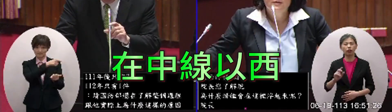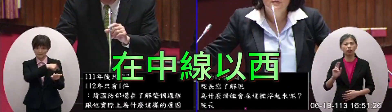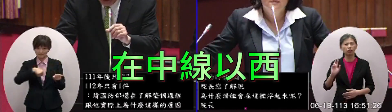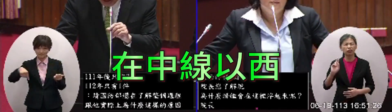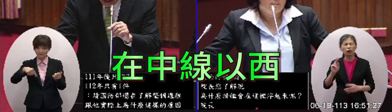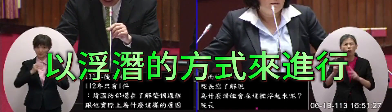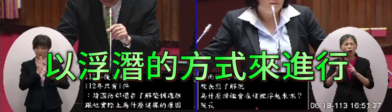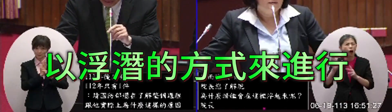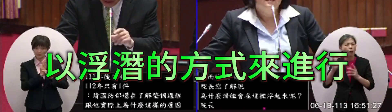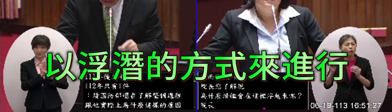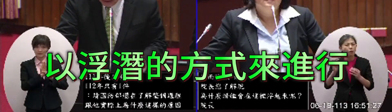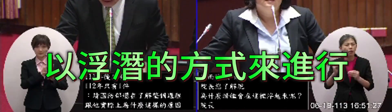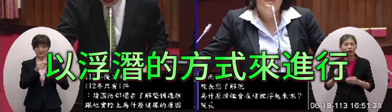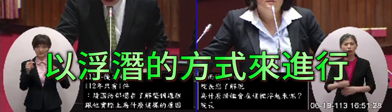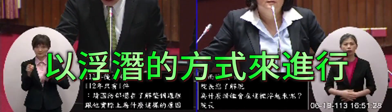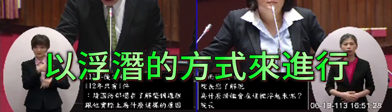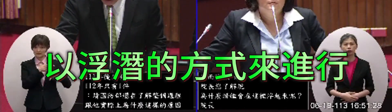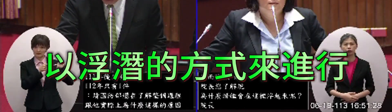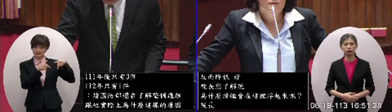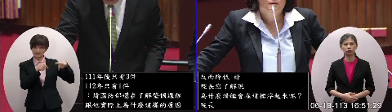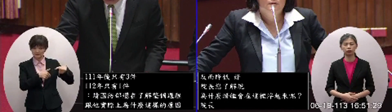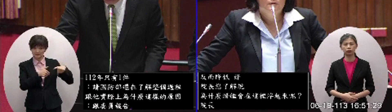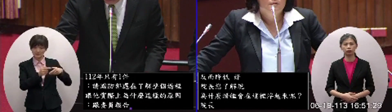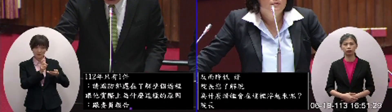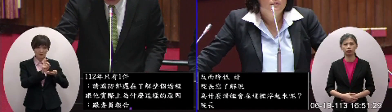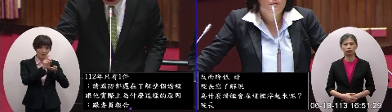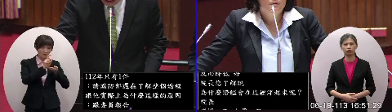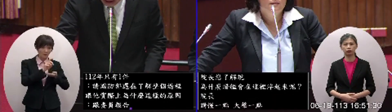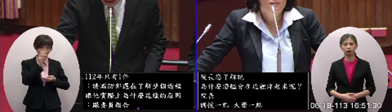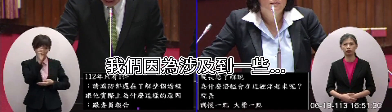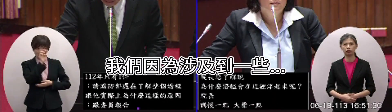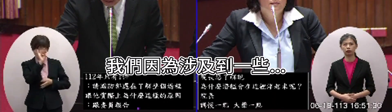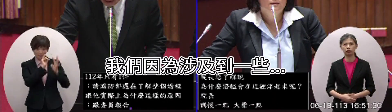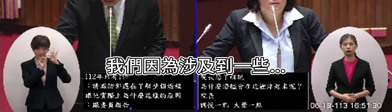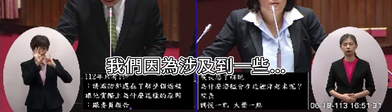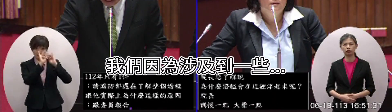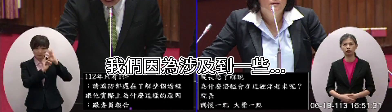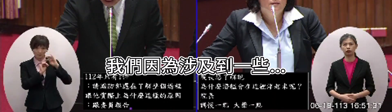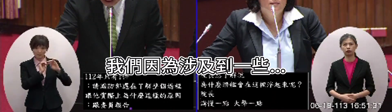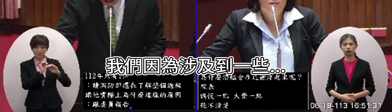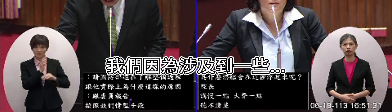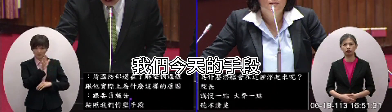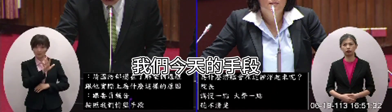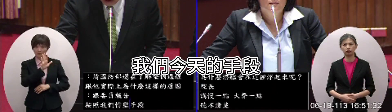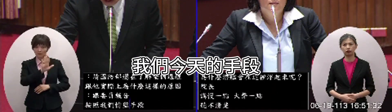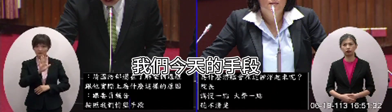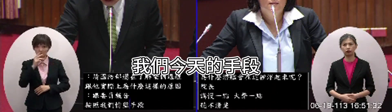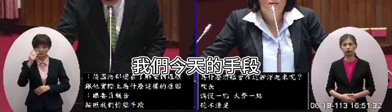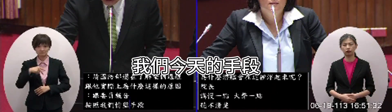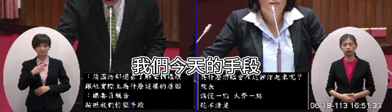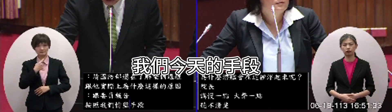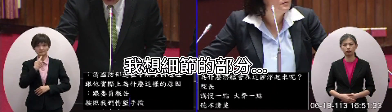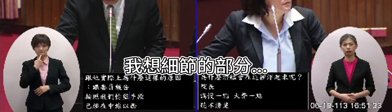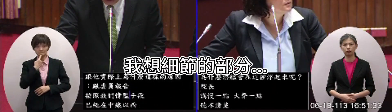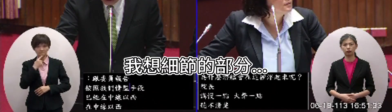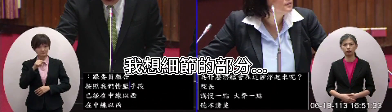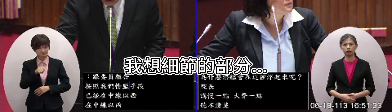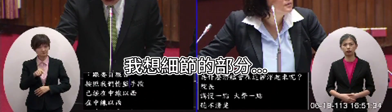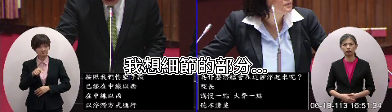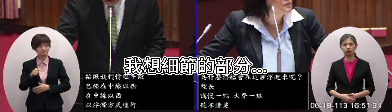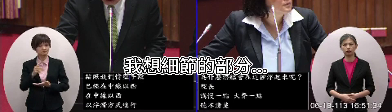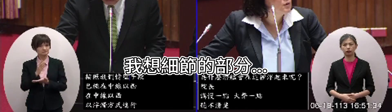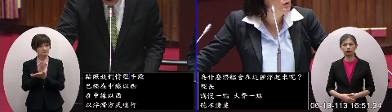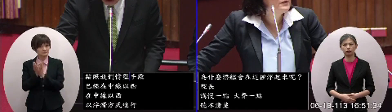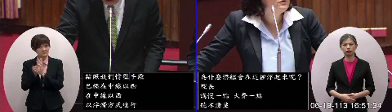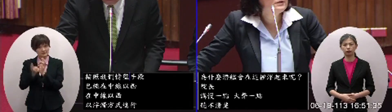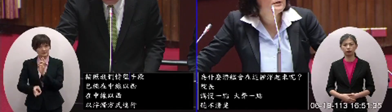在中线以西以浮潜的方式来进行。那相关其他，我们因为涉及到一些我们情监手段，我想